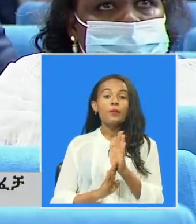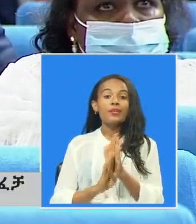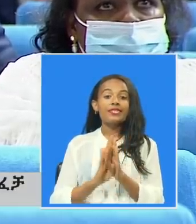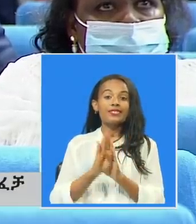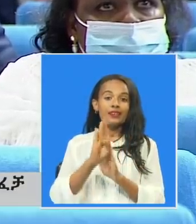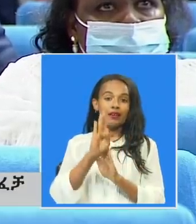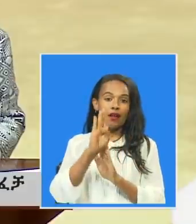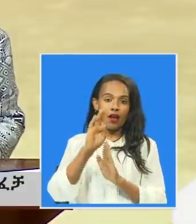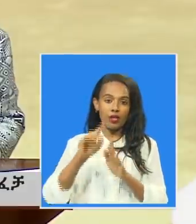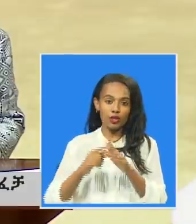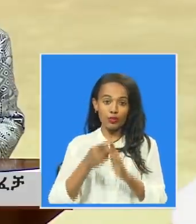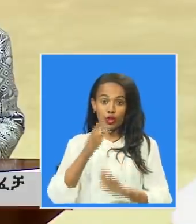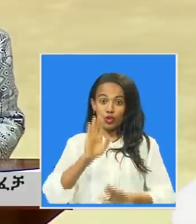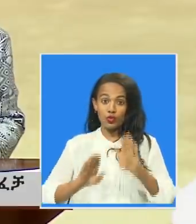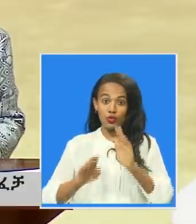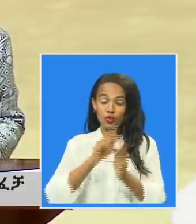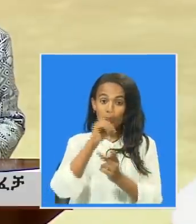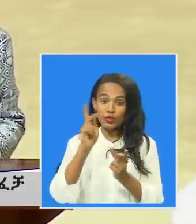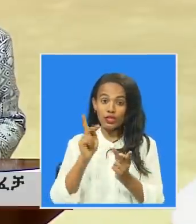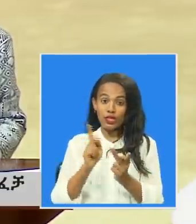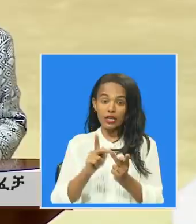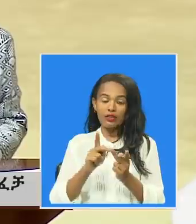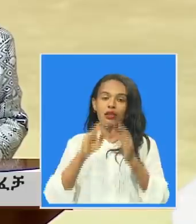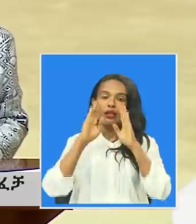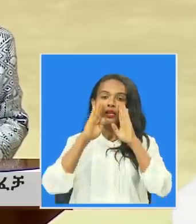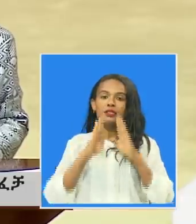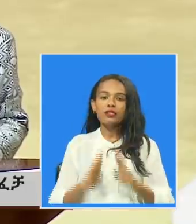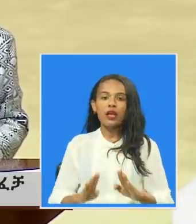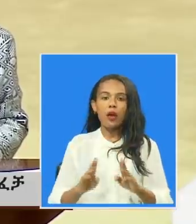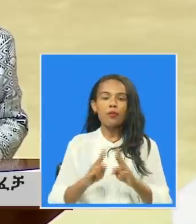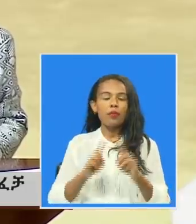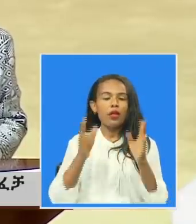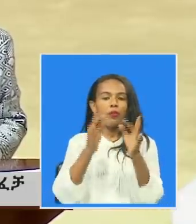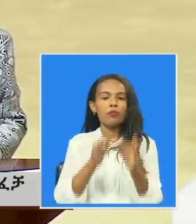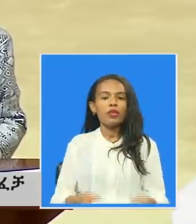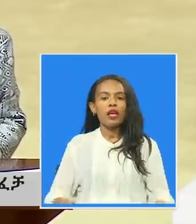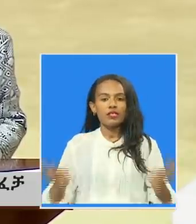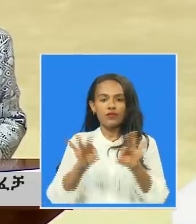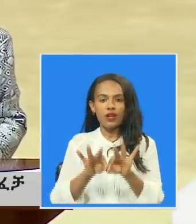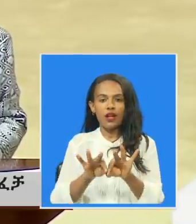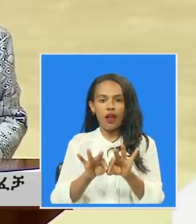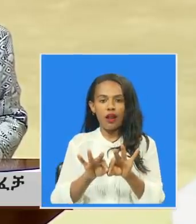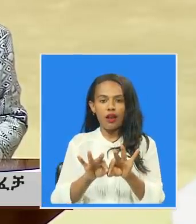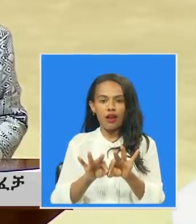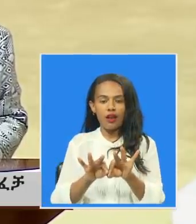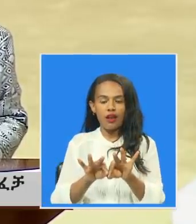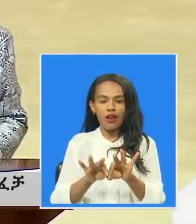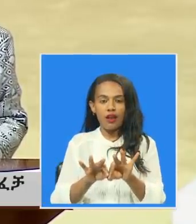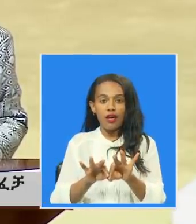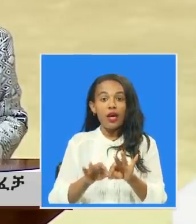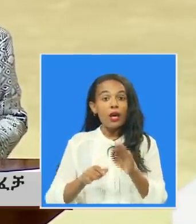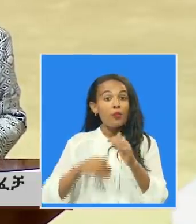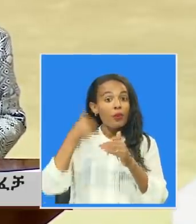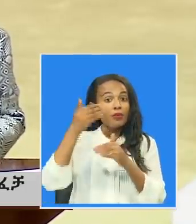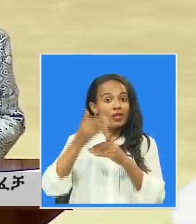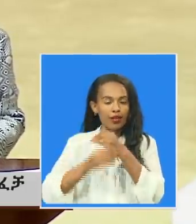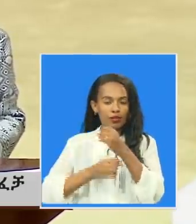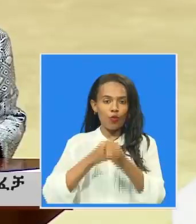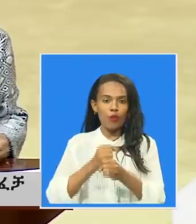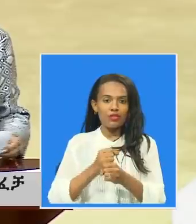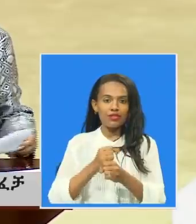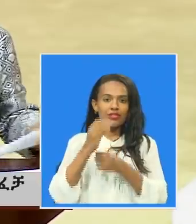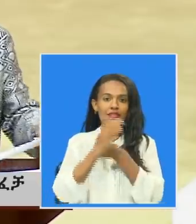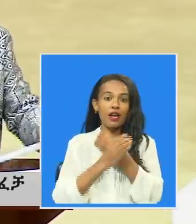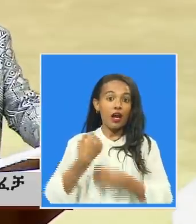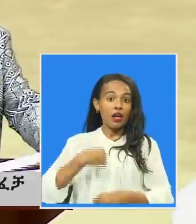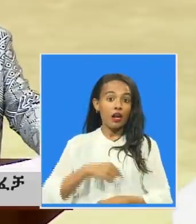ብልጽግና ለጀመረች ጉዞ ስኬት ሰላም እጅጉ ያስፈልገናል። በመሆኑም በሚቀጥለው ዓመት